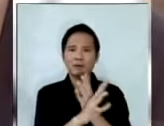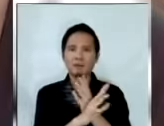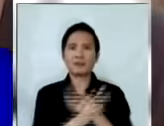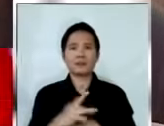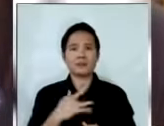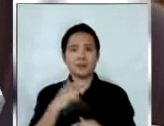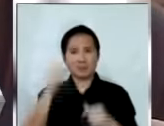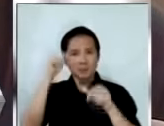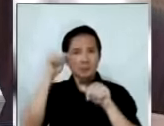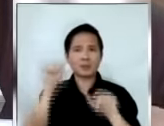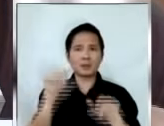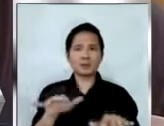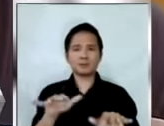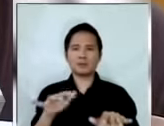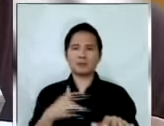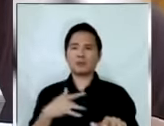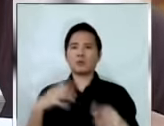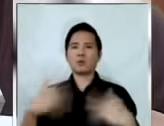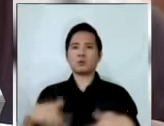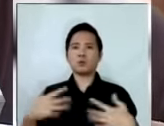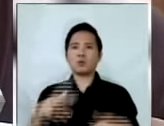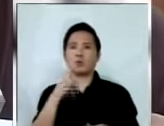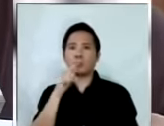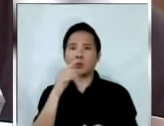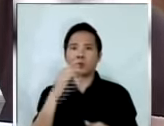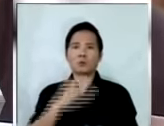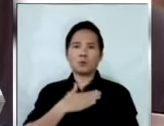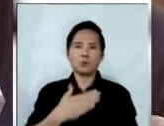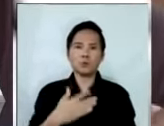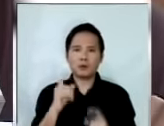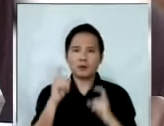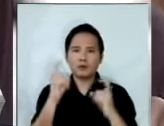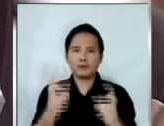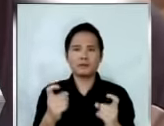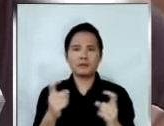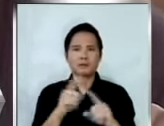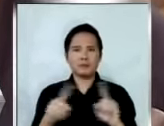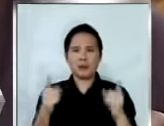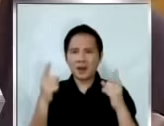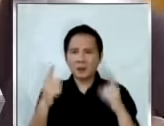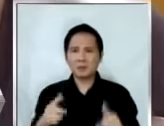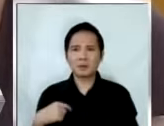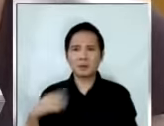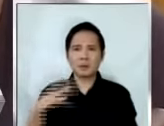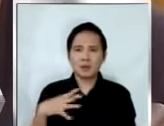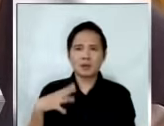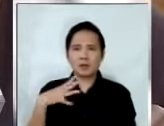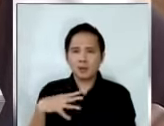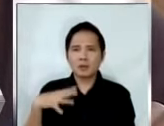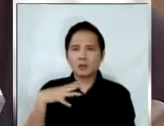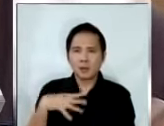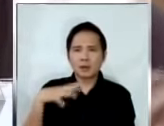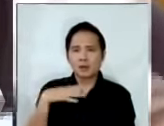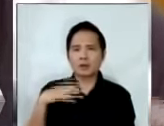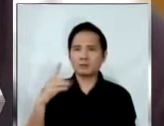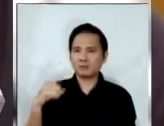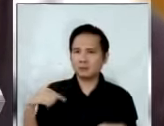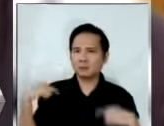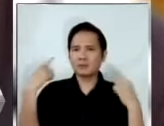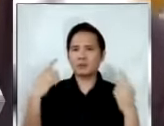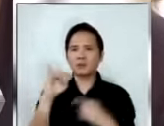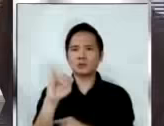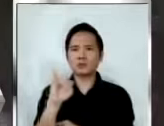ng kusa, di ba? Yun nga lang, hintay-hintay, yun ang inaalala namin kasi hanggang July 19 pa eh, ang alis.